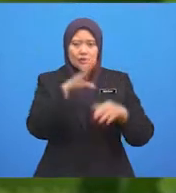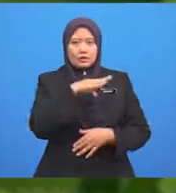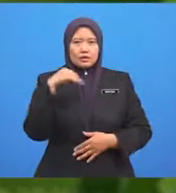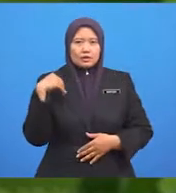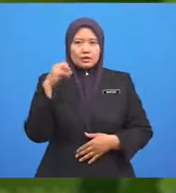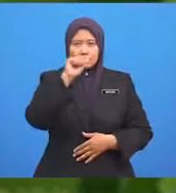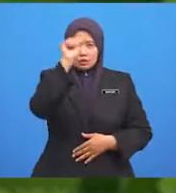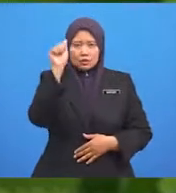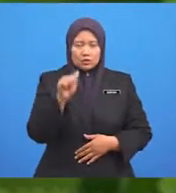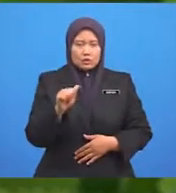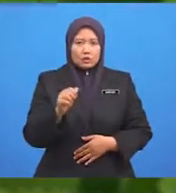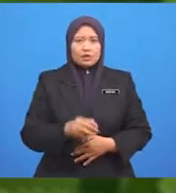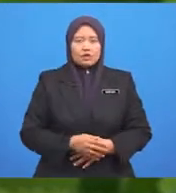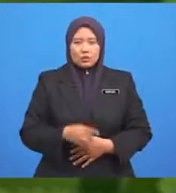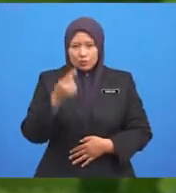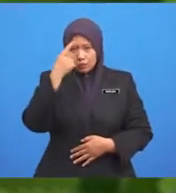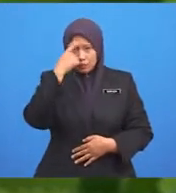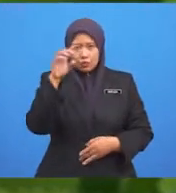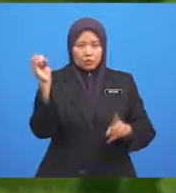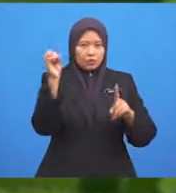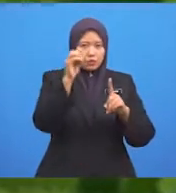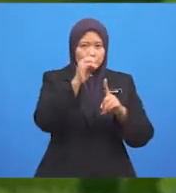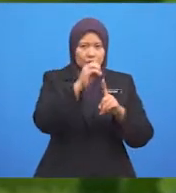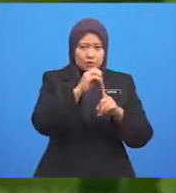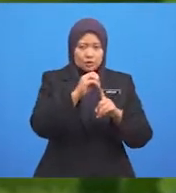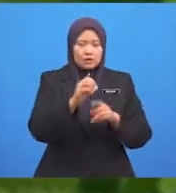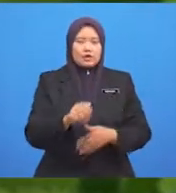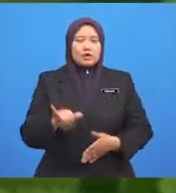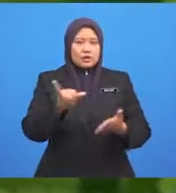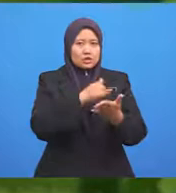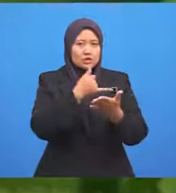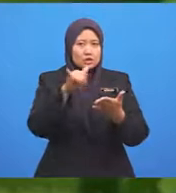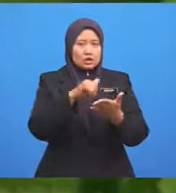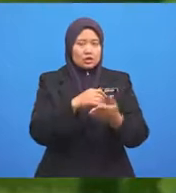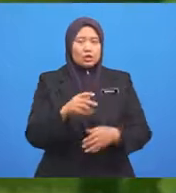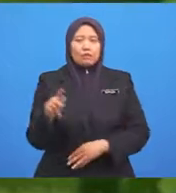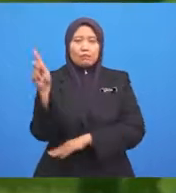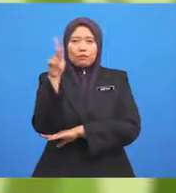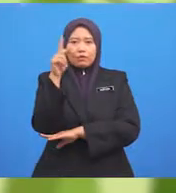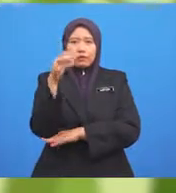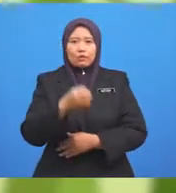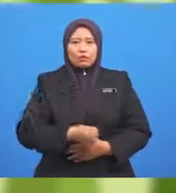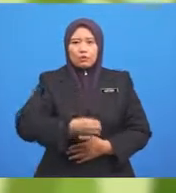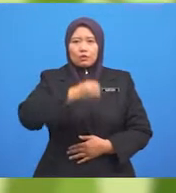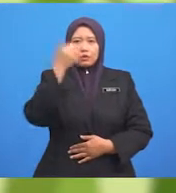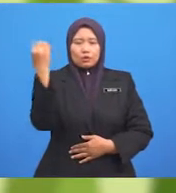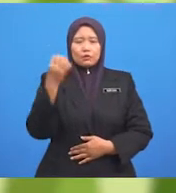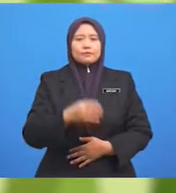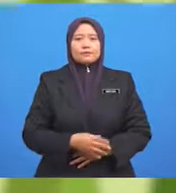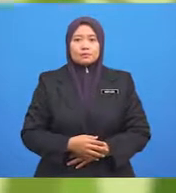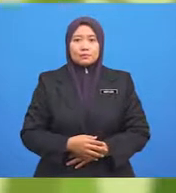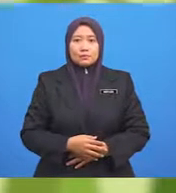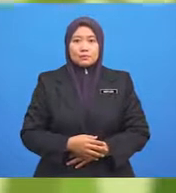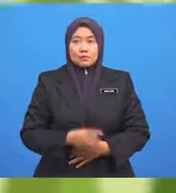persoalan bagi objektif pembelajaran berkaitan syair pohon buluh ini. Ini gambar